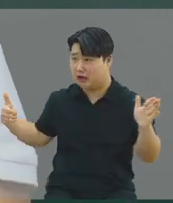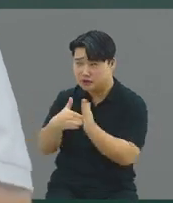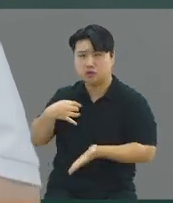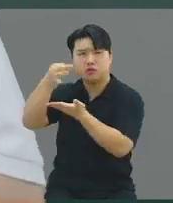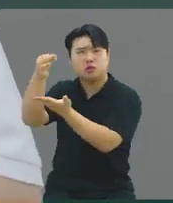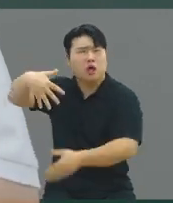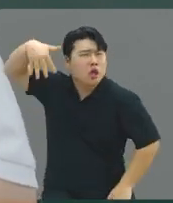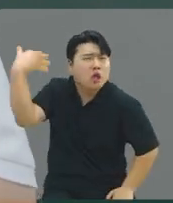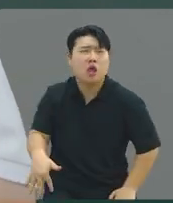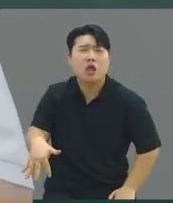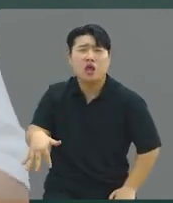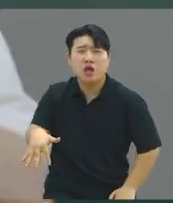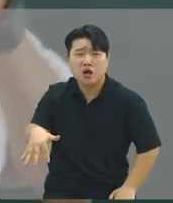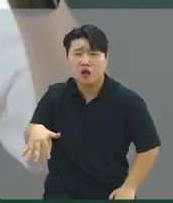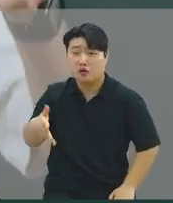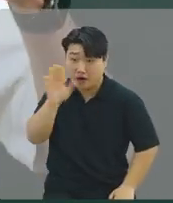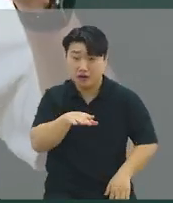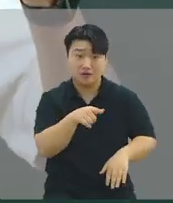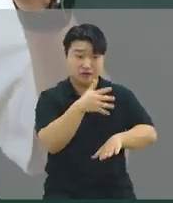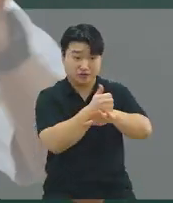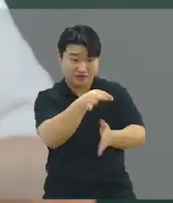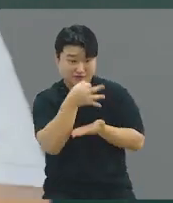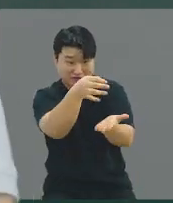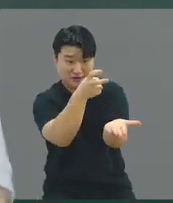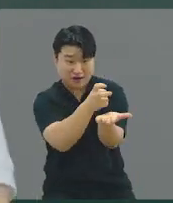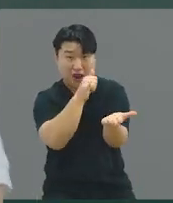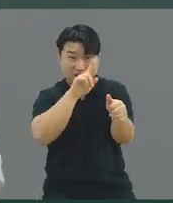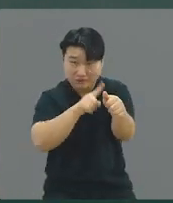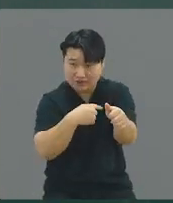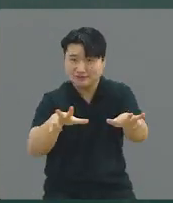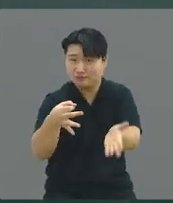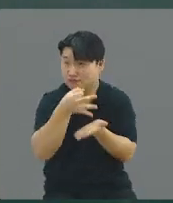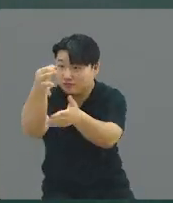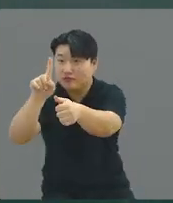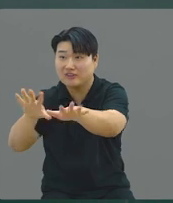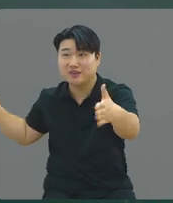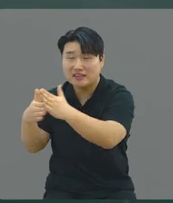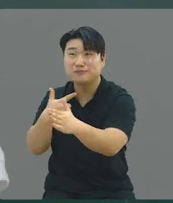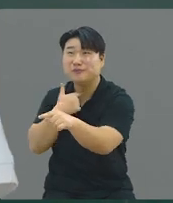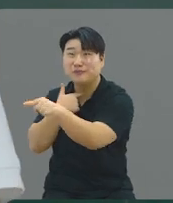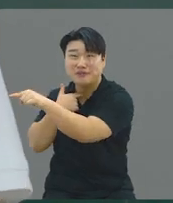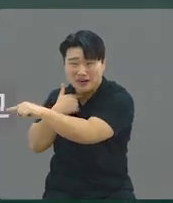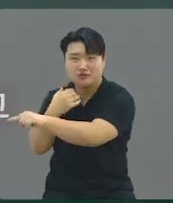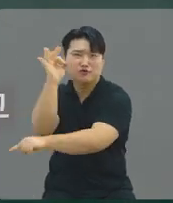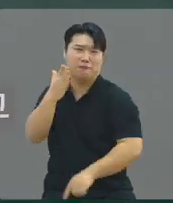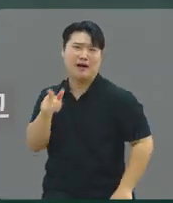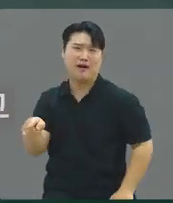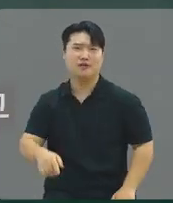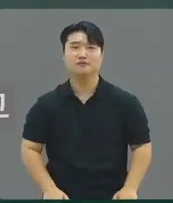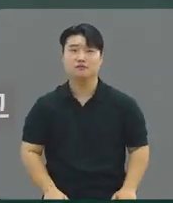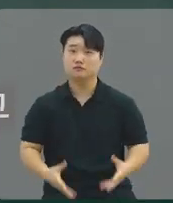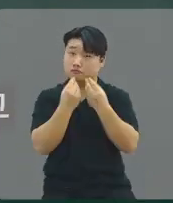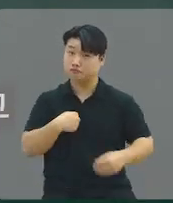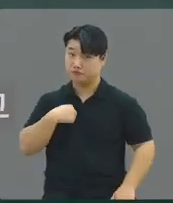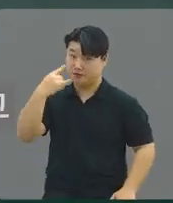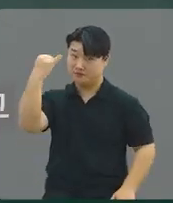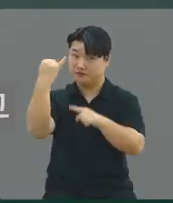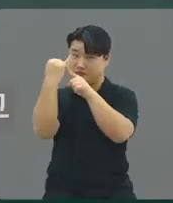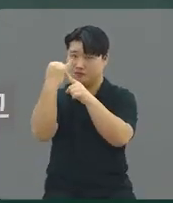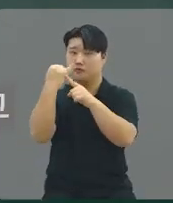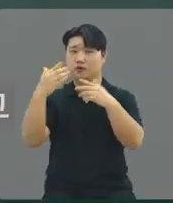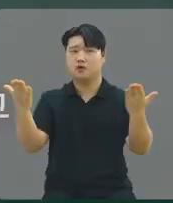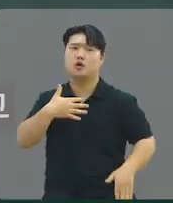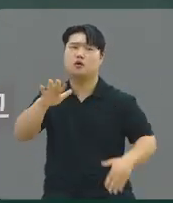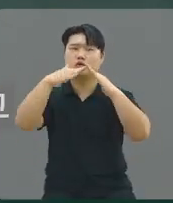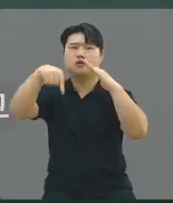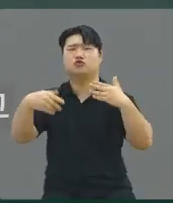냈던 보험료를 납부하고 가입 기간을 인정받아서 국민연금을 받는 겁니다. 제 어머니가